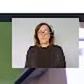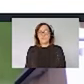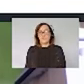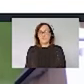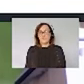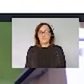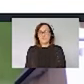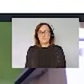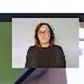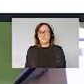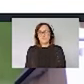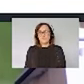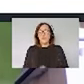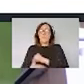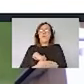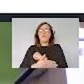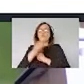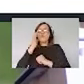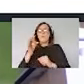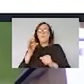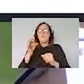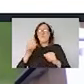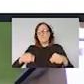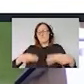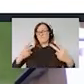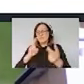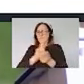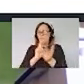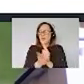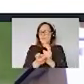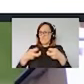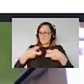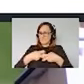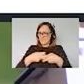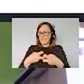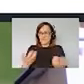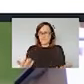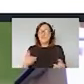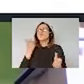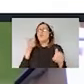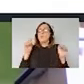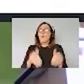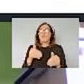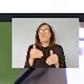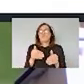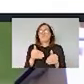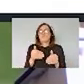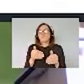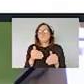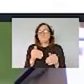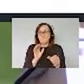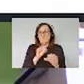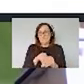Państwo, podstawy dobrego webinaru tak naprawdę, spotkania, co tutaj mogłoby się pojawić.